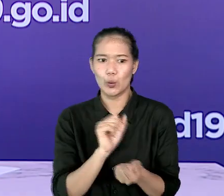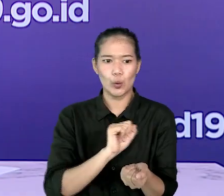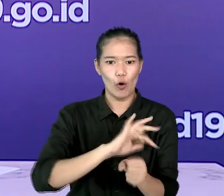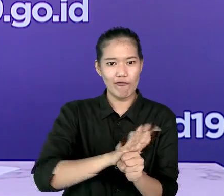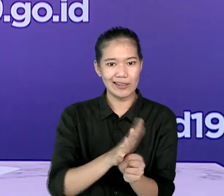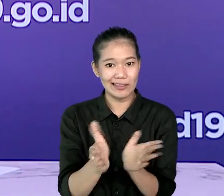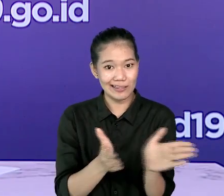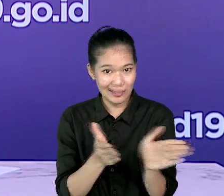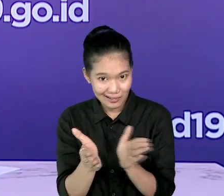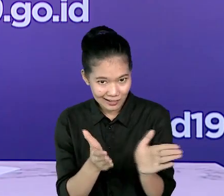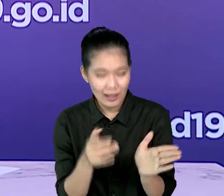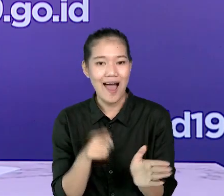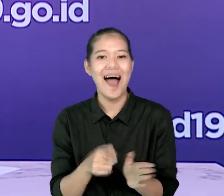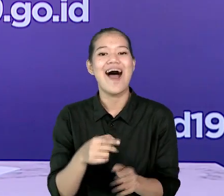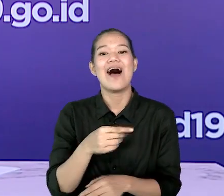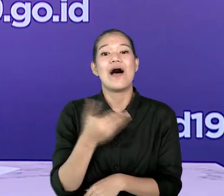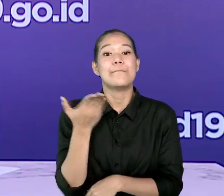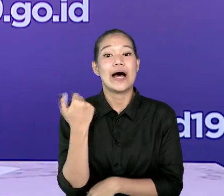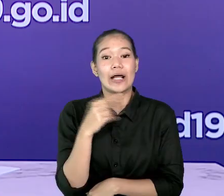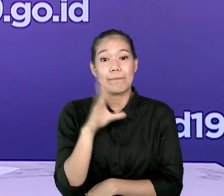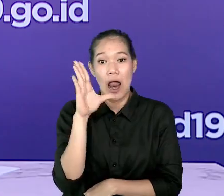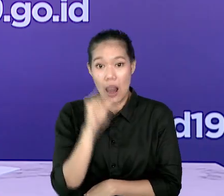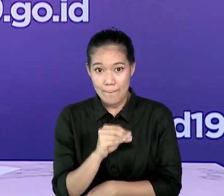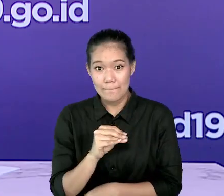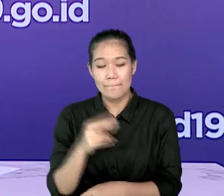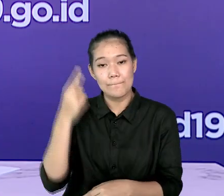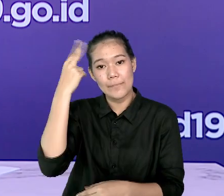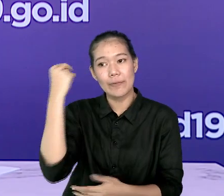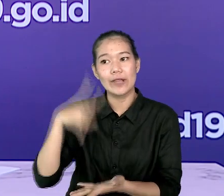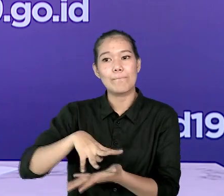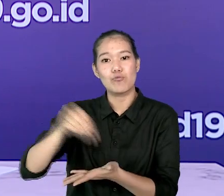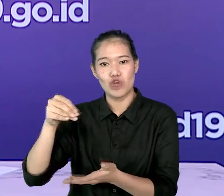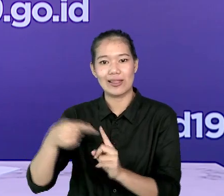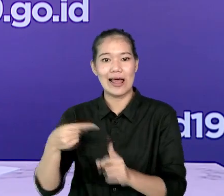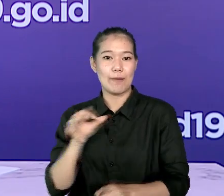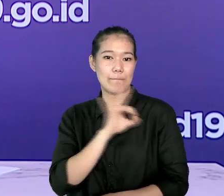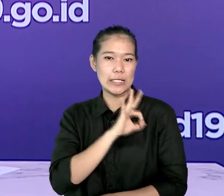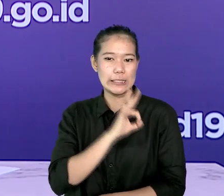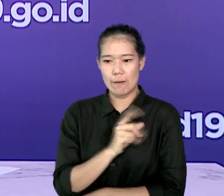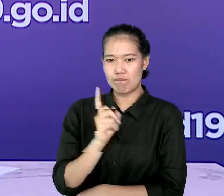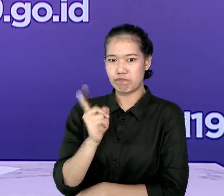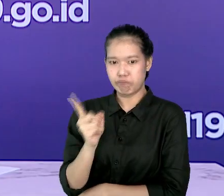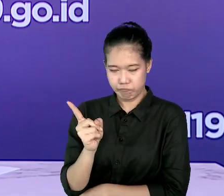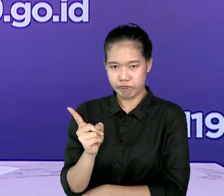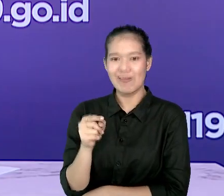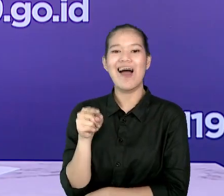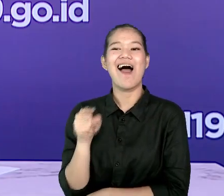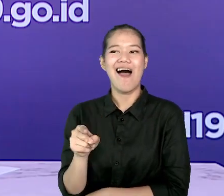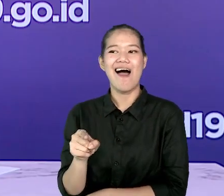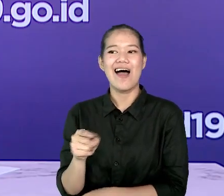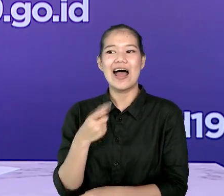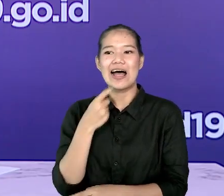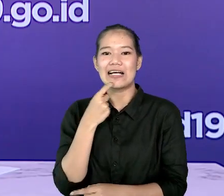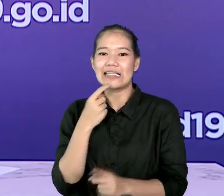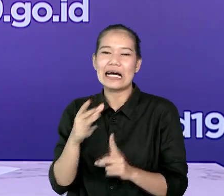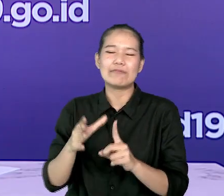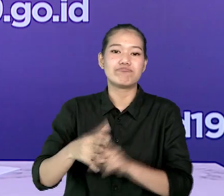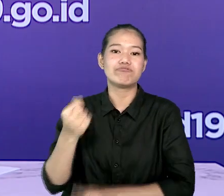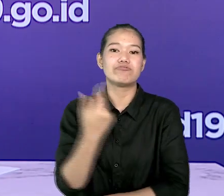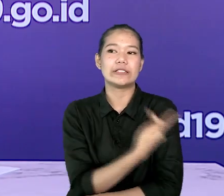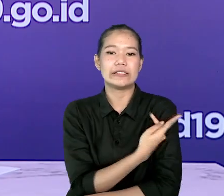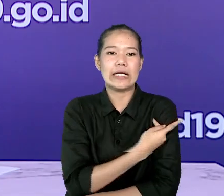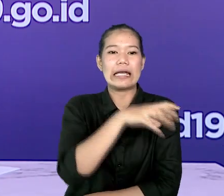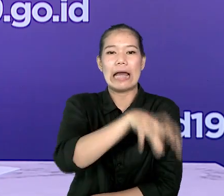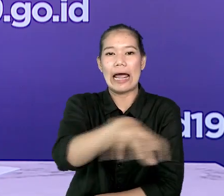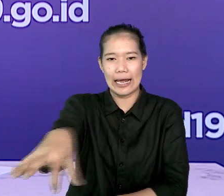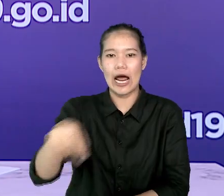di Indonesia, kemarin malam pemerintah pusat atas komando Presiden resmi menjadi cakupan vaksinasi per daerah